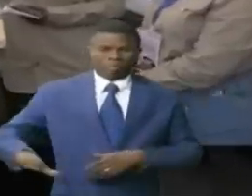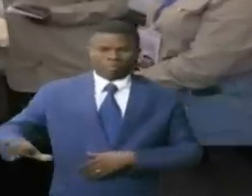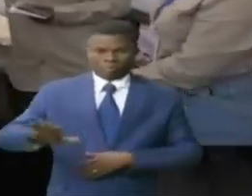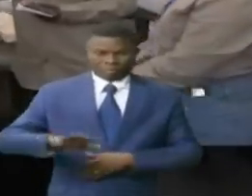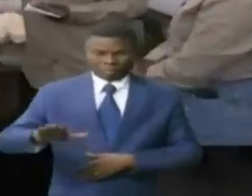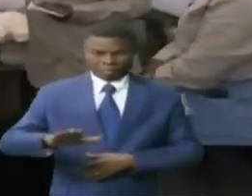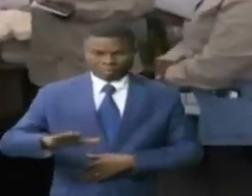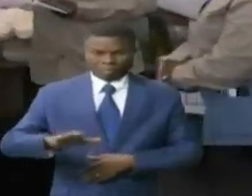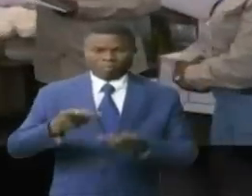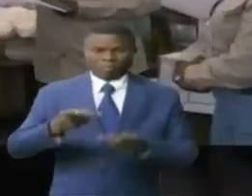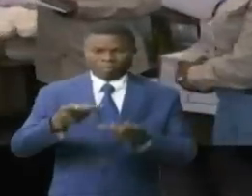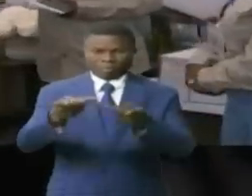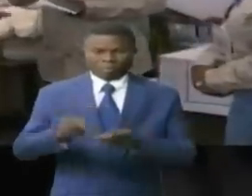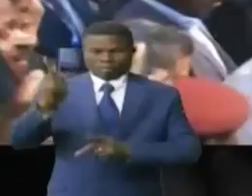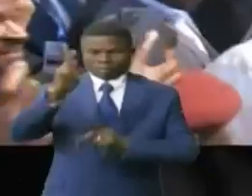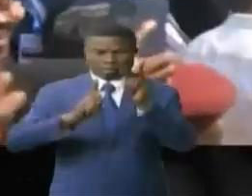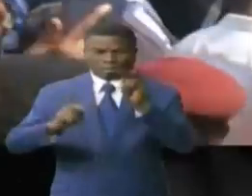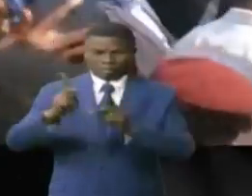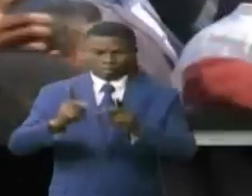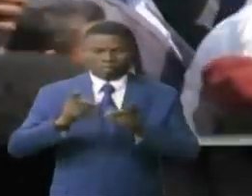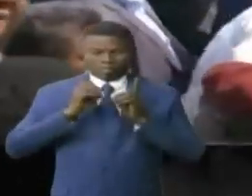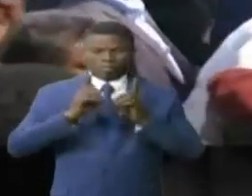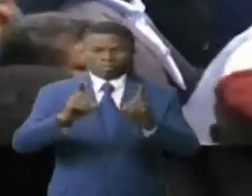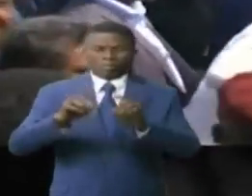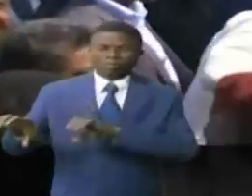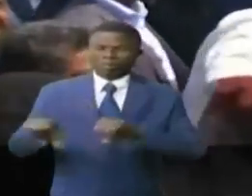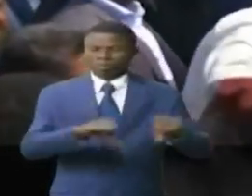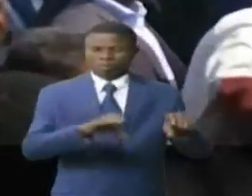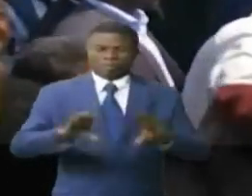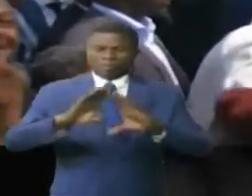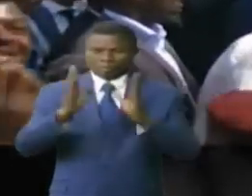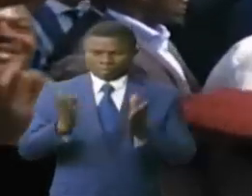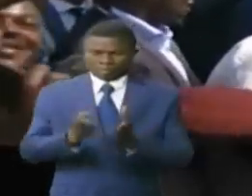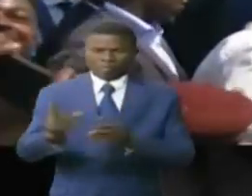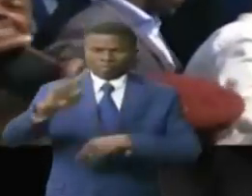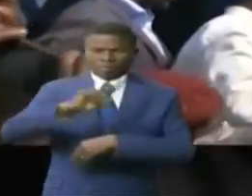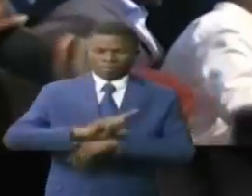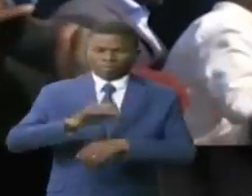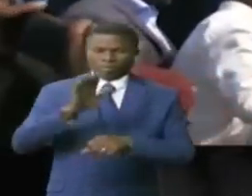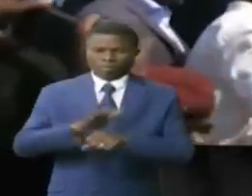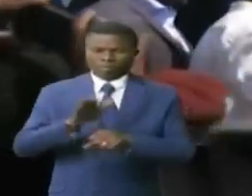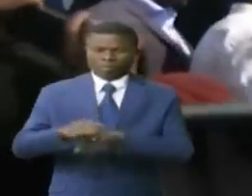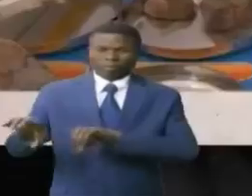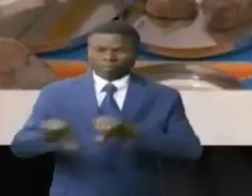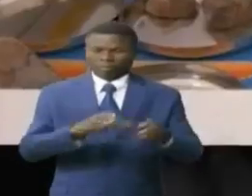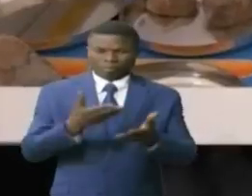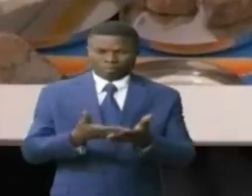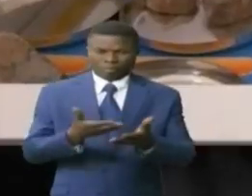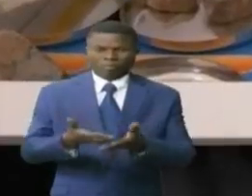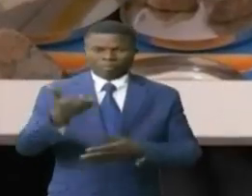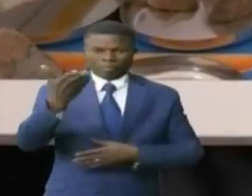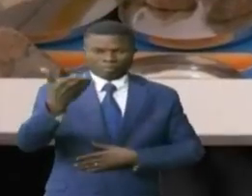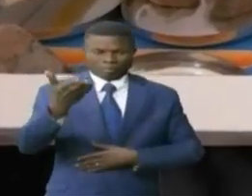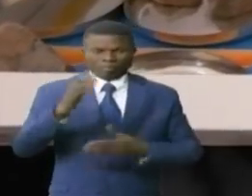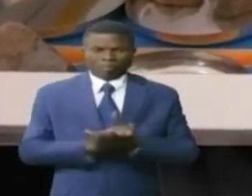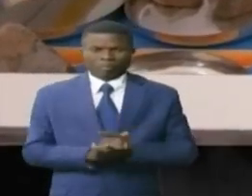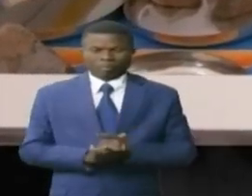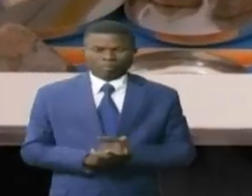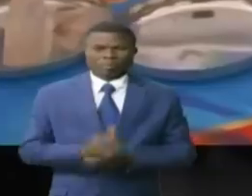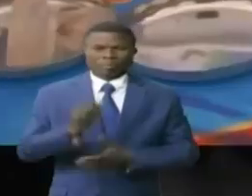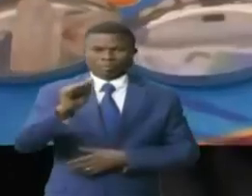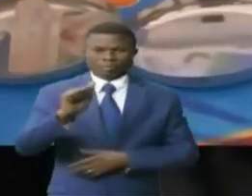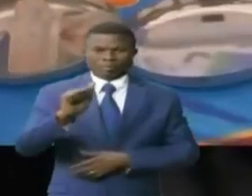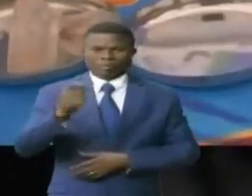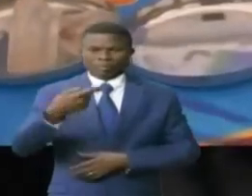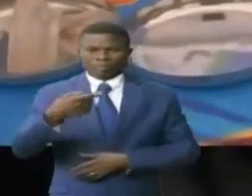République. Liesse de la population, discours cérémoniaux, bref, ces journées intenses dans ce journal. Agribusiness,